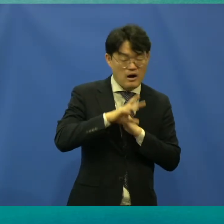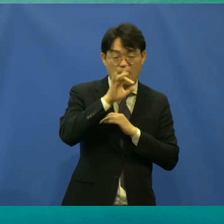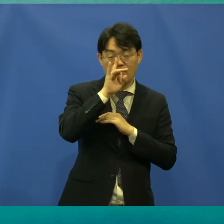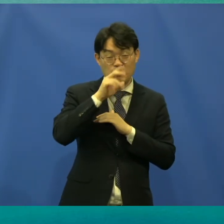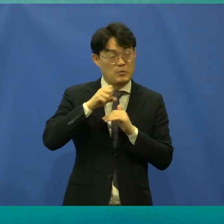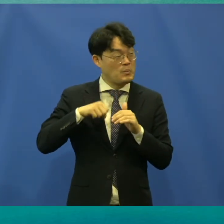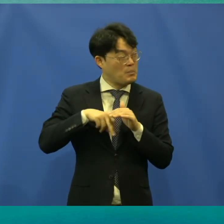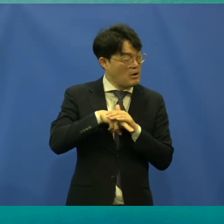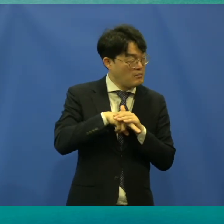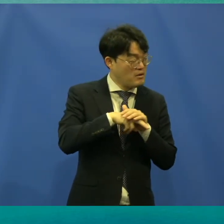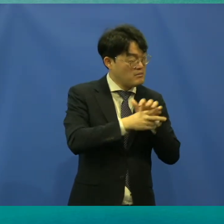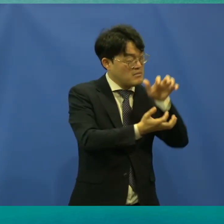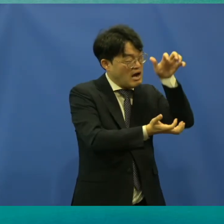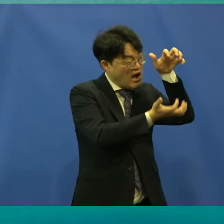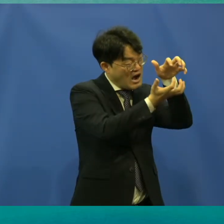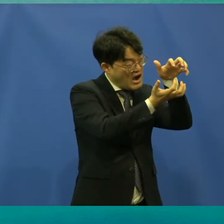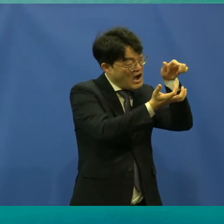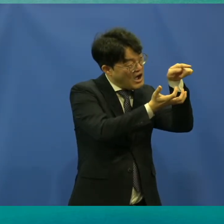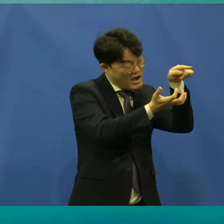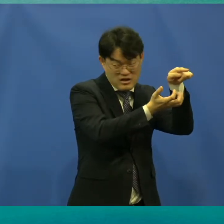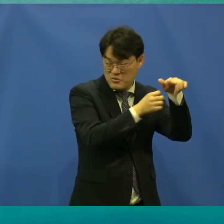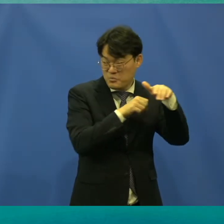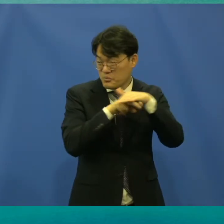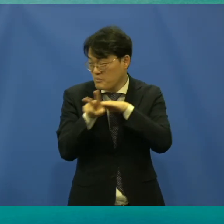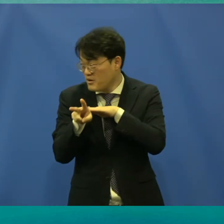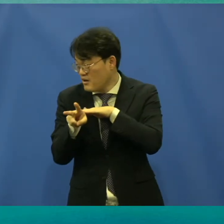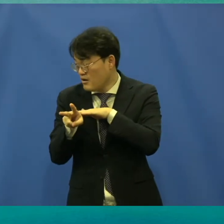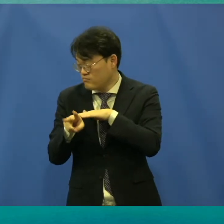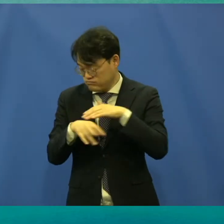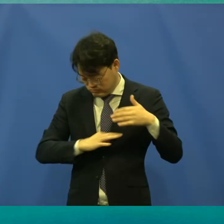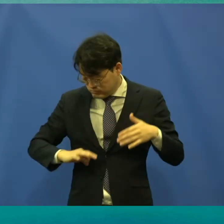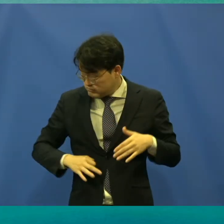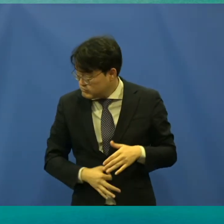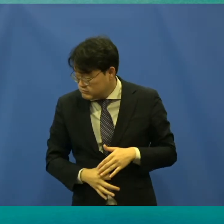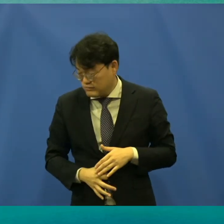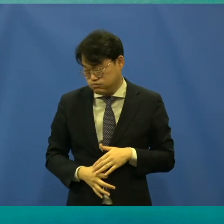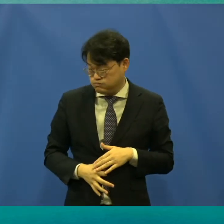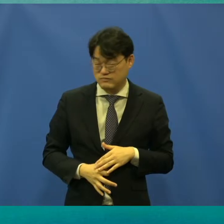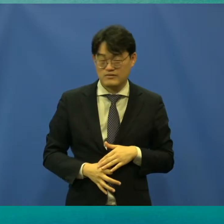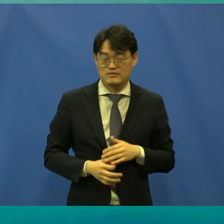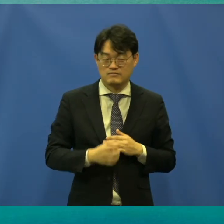물고기 뱃속에서 그는 꼼짝도 하지 못합니다.